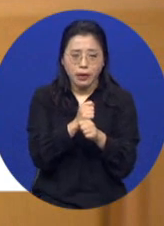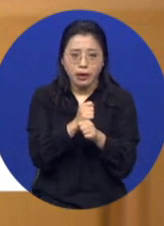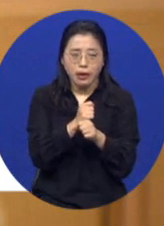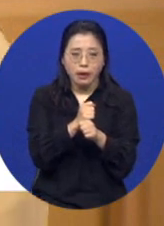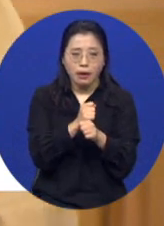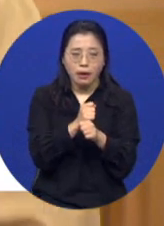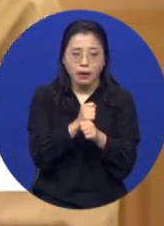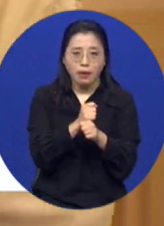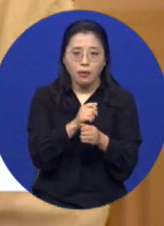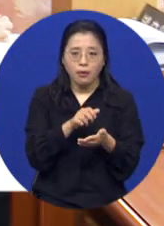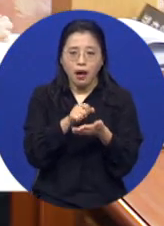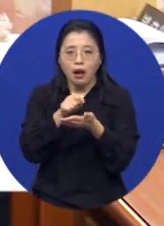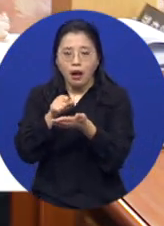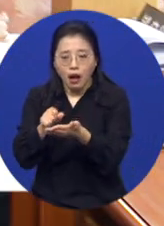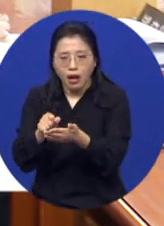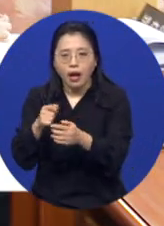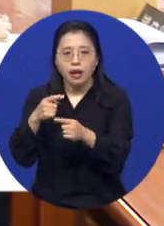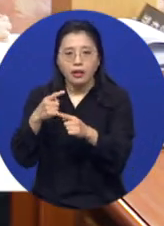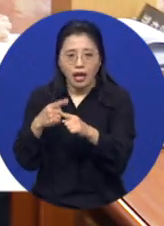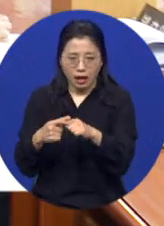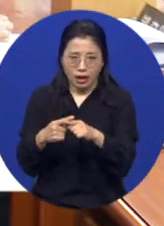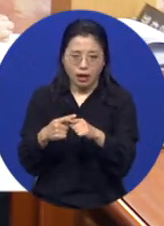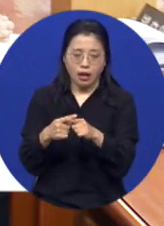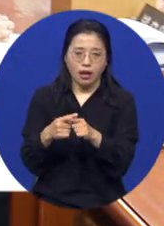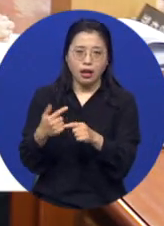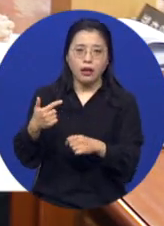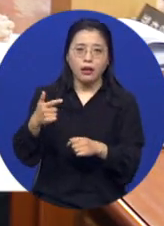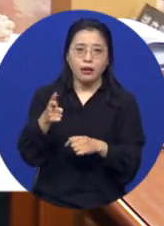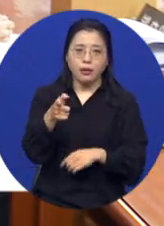드리고 내려오다가 총을 맞고 잡혔습니다. 아버님이